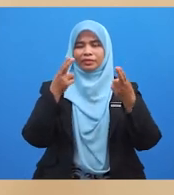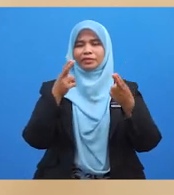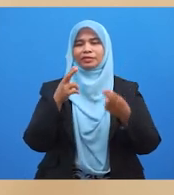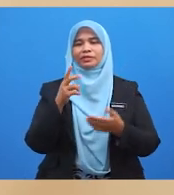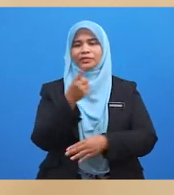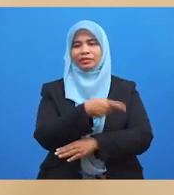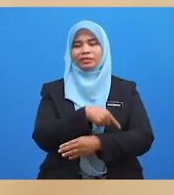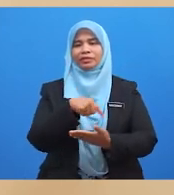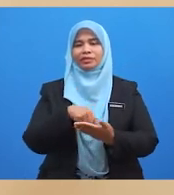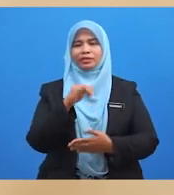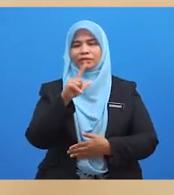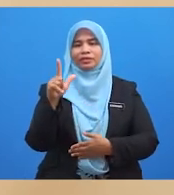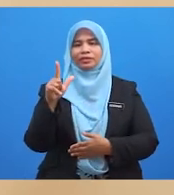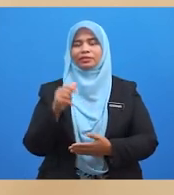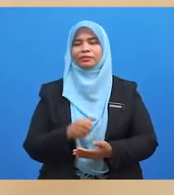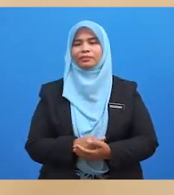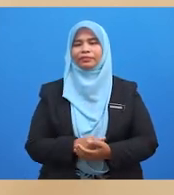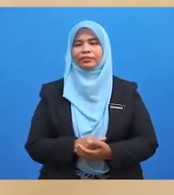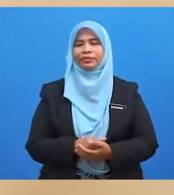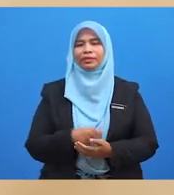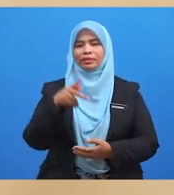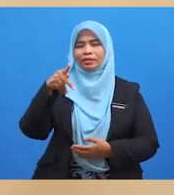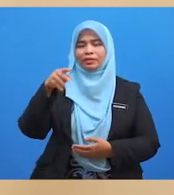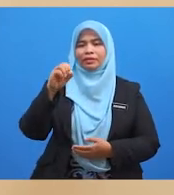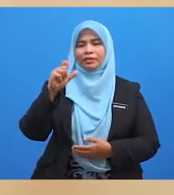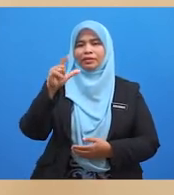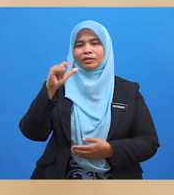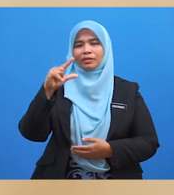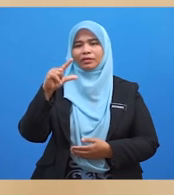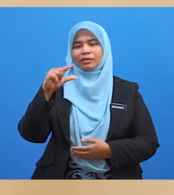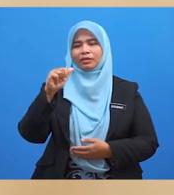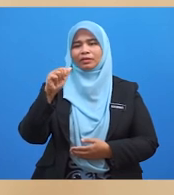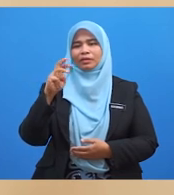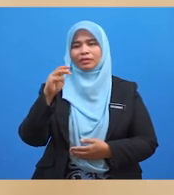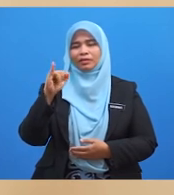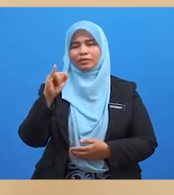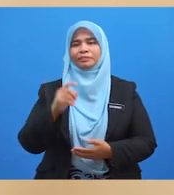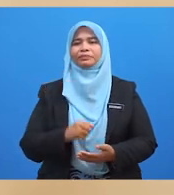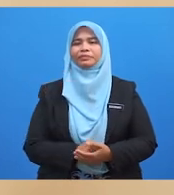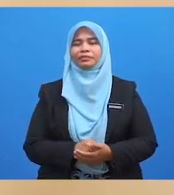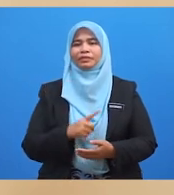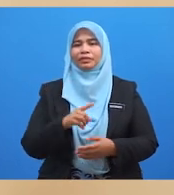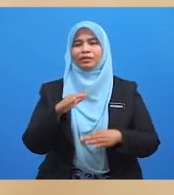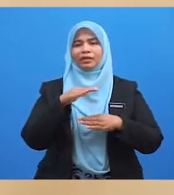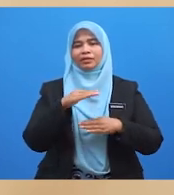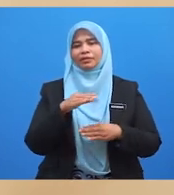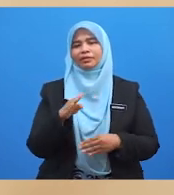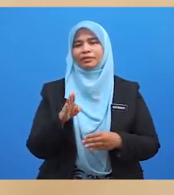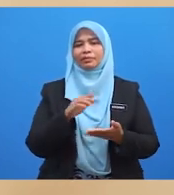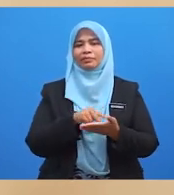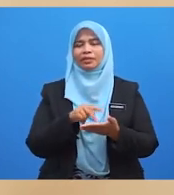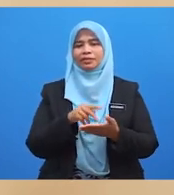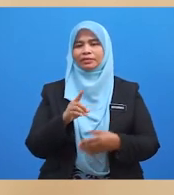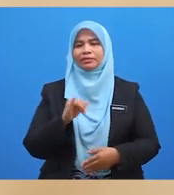ini ialah bab 16 poligami, Islam menghadkan bilangan isteri di bawah bidang